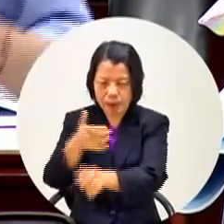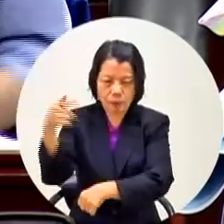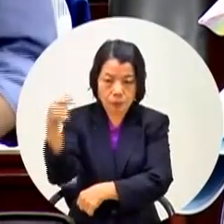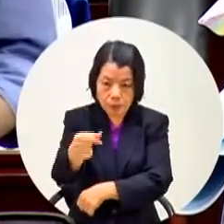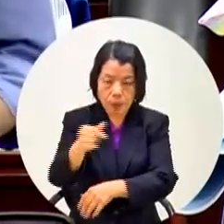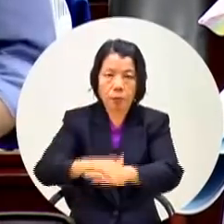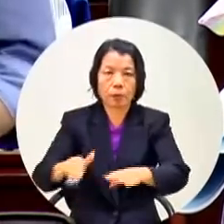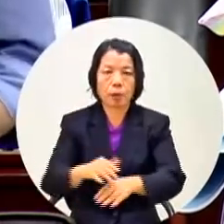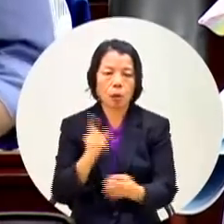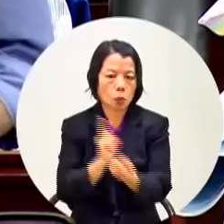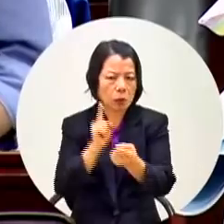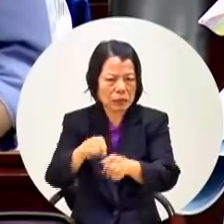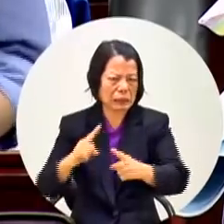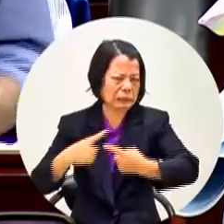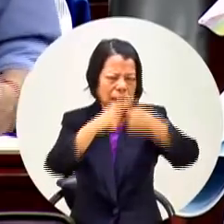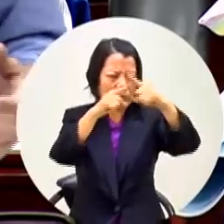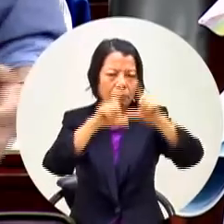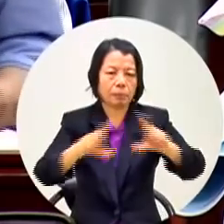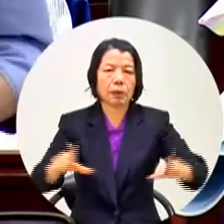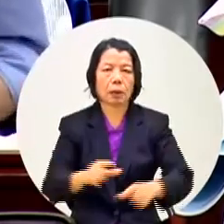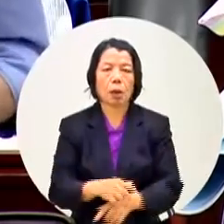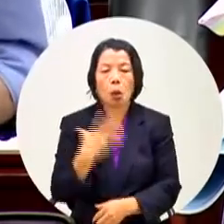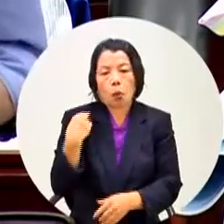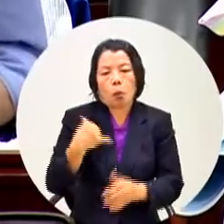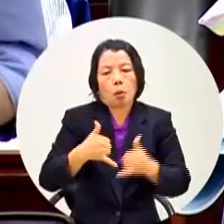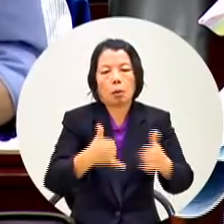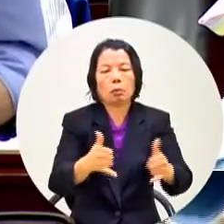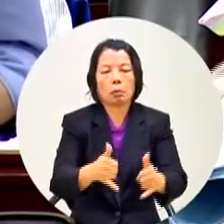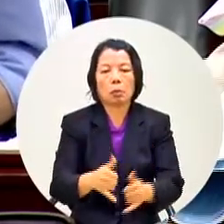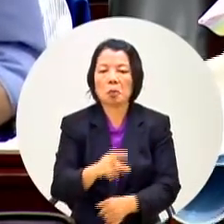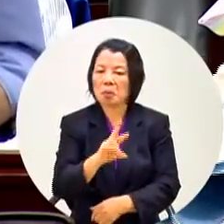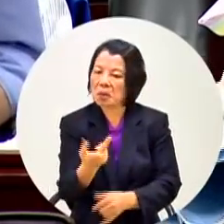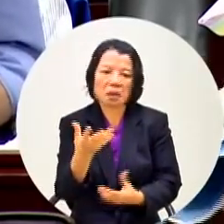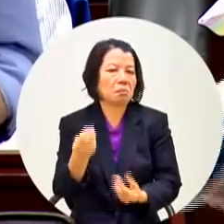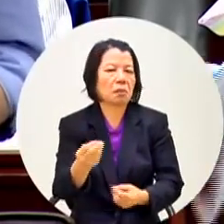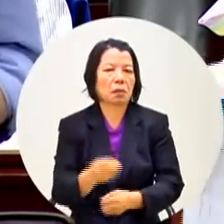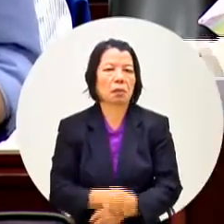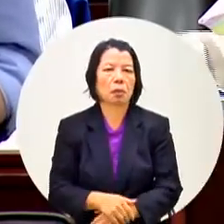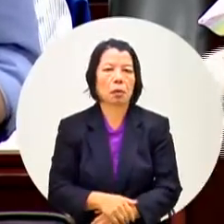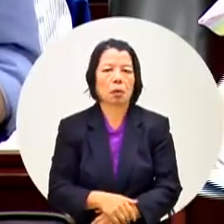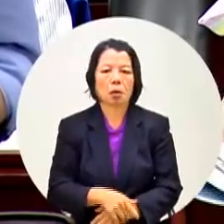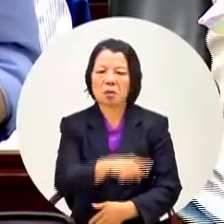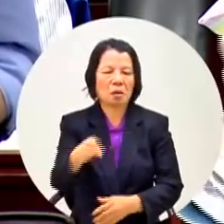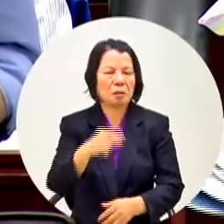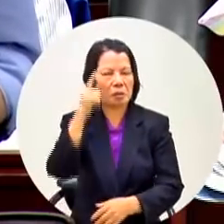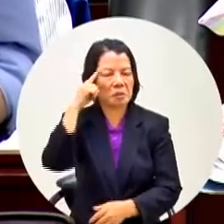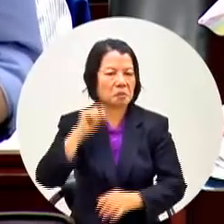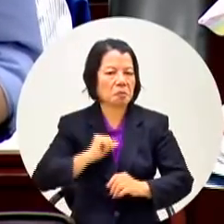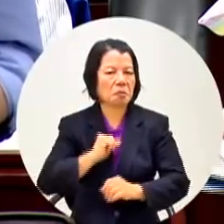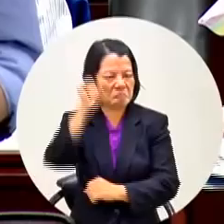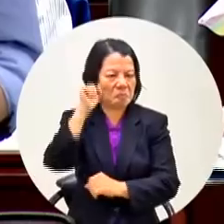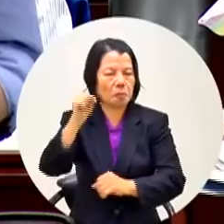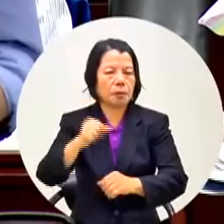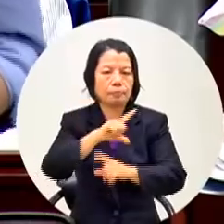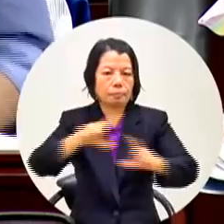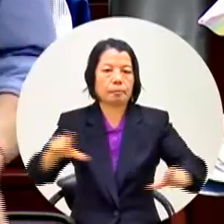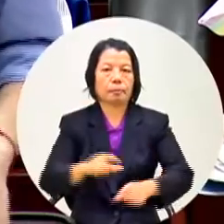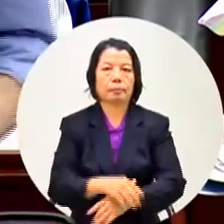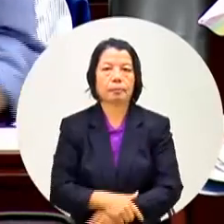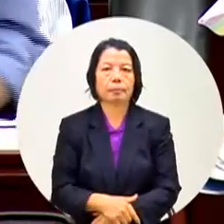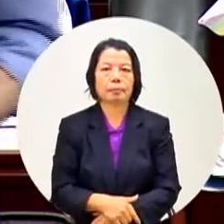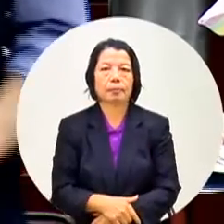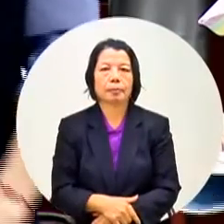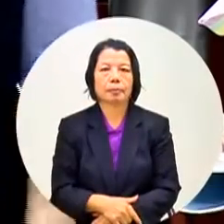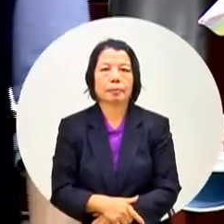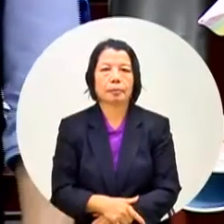来的规划的路线不变的话，这个造成反弹太大。 那市长，你觉得一定会盖是吗？轻轨一定会盖吗？